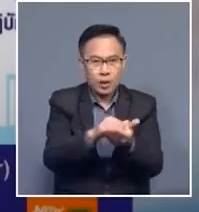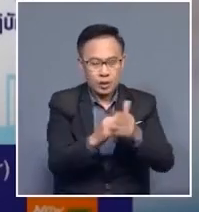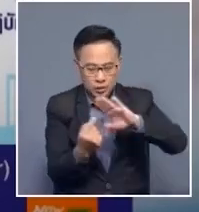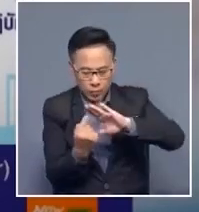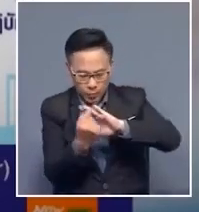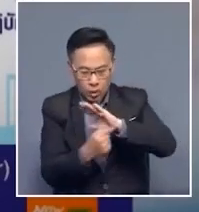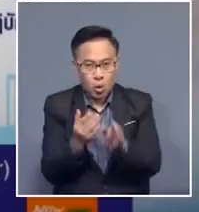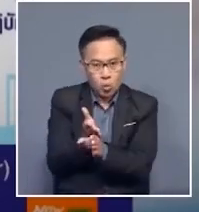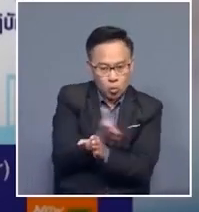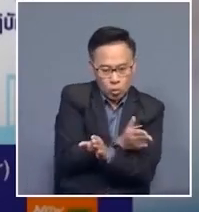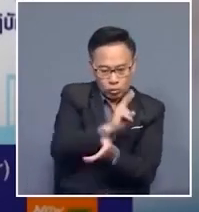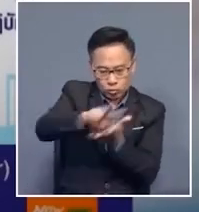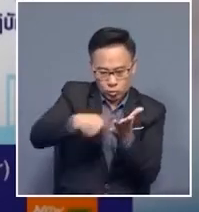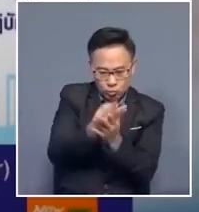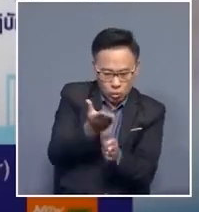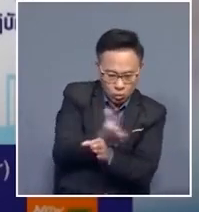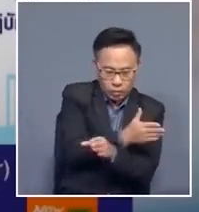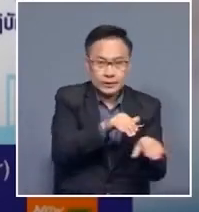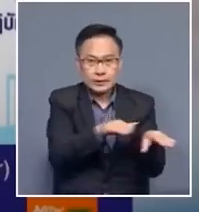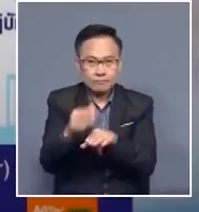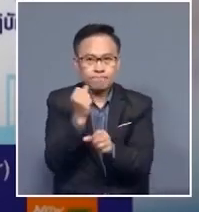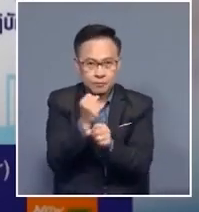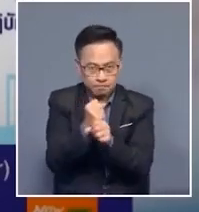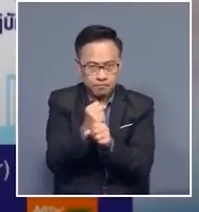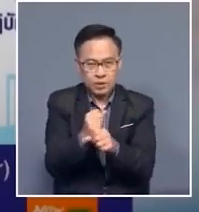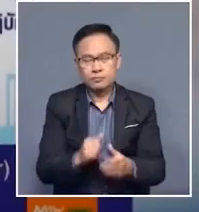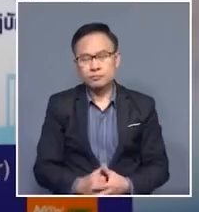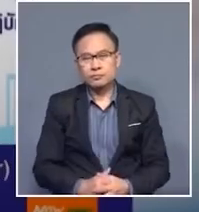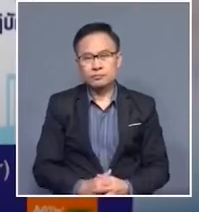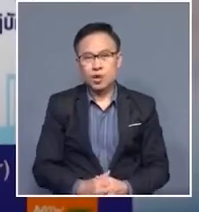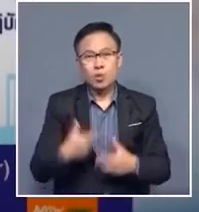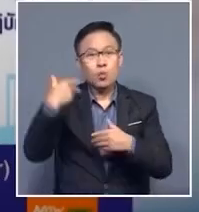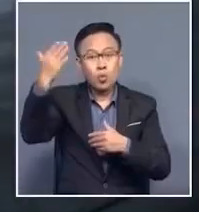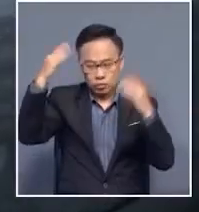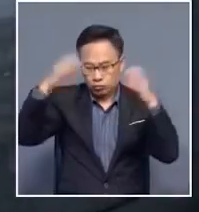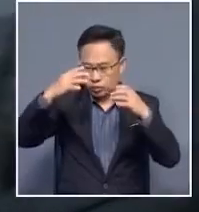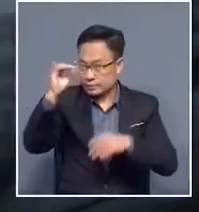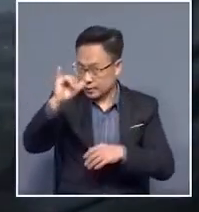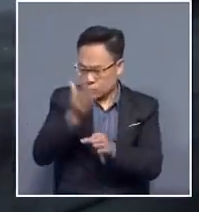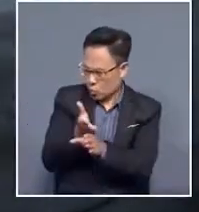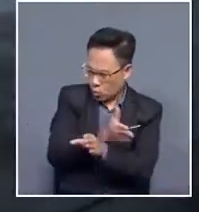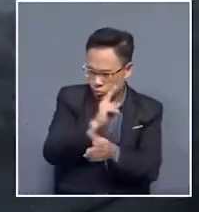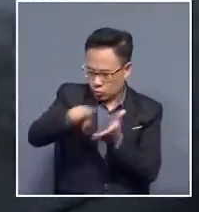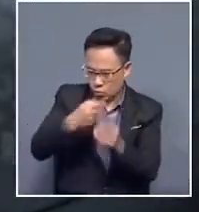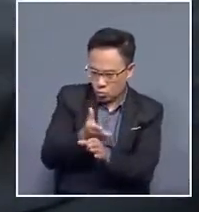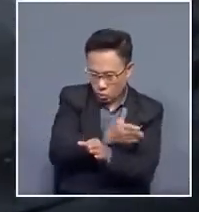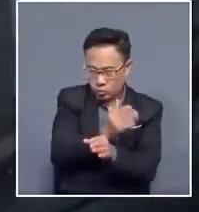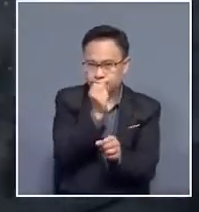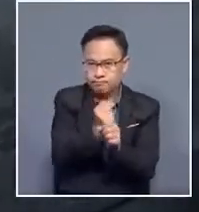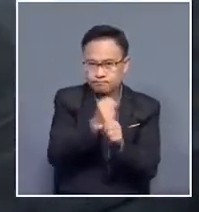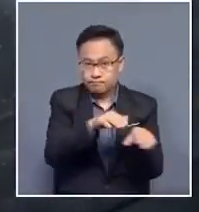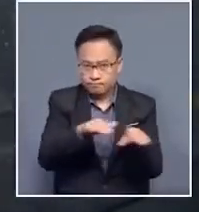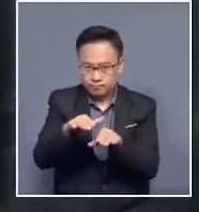กว่า2ชั่วโมงนะครับเพื่อไปเตรียมรองรับนะครับปริมาณฝนที่จะตกมากขึ้นนะครับ ท่านคะขออนุญาตย้อนกลับไปในเหตุการณ์